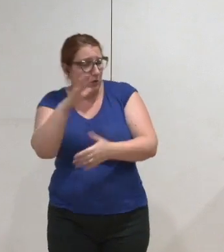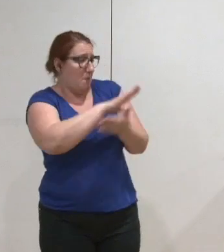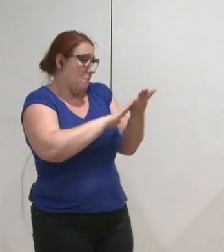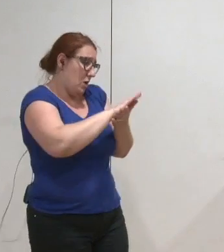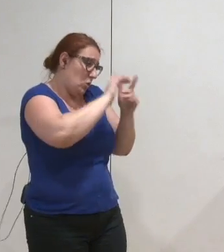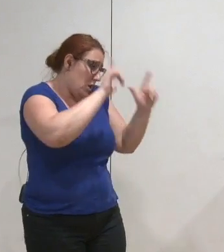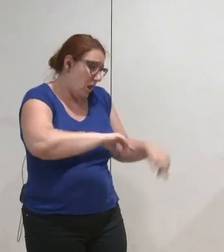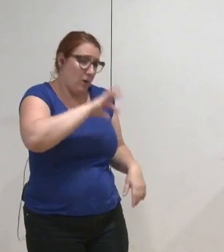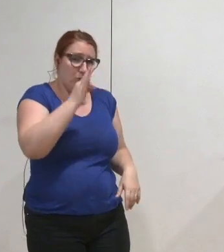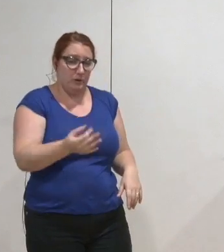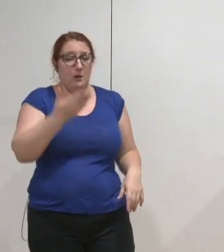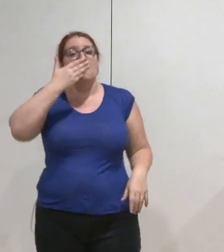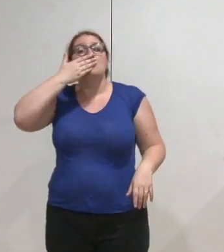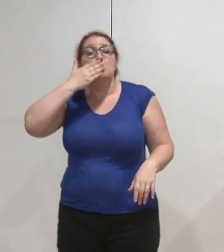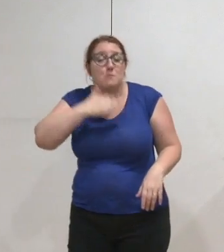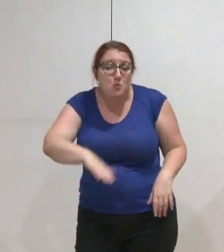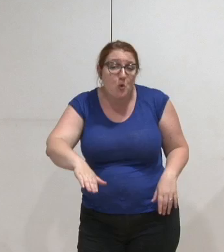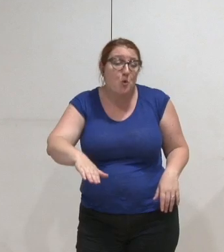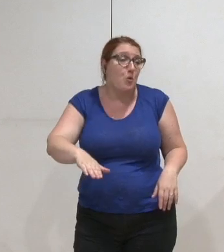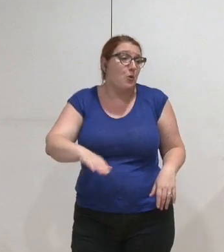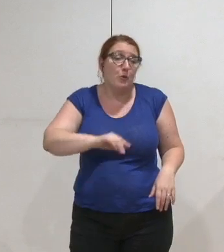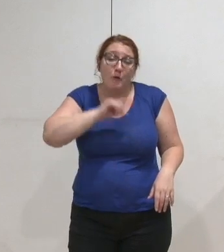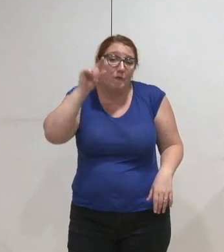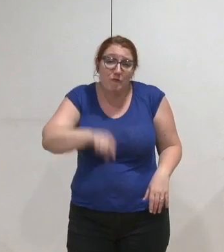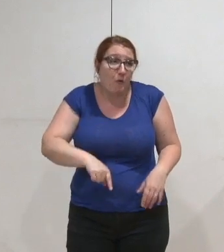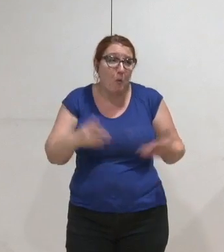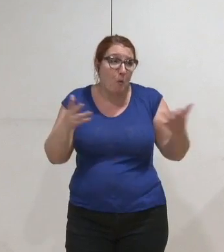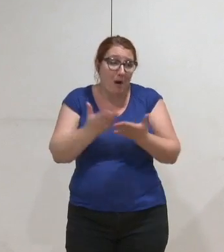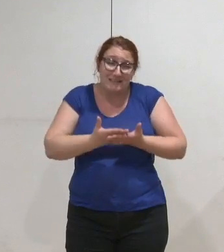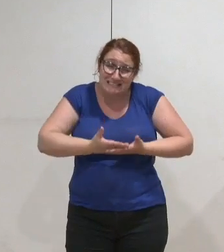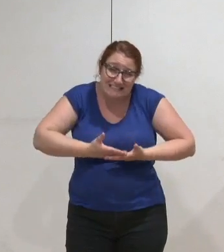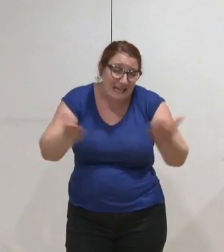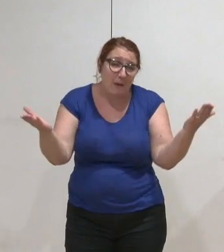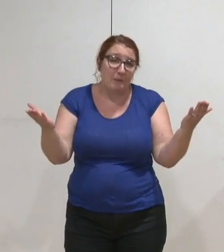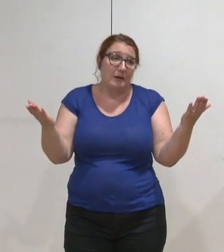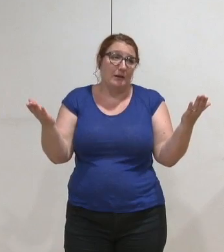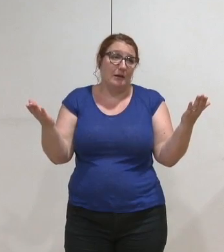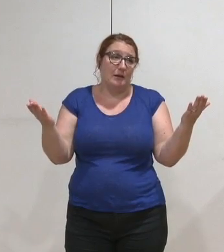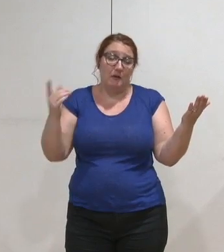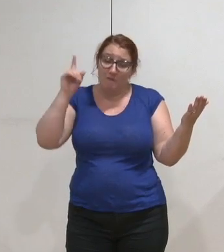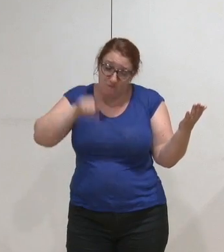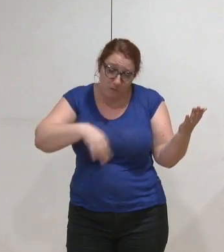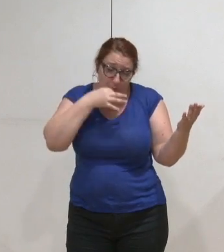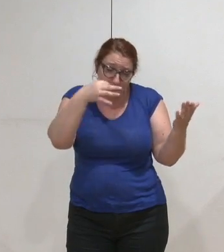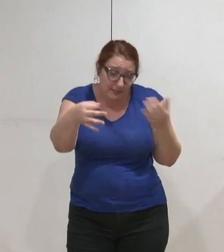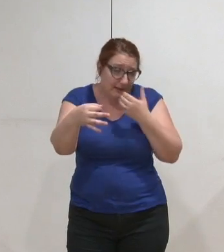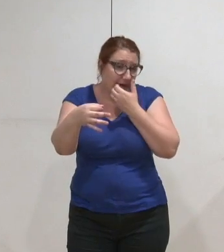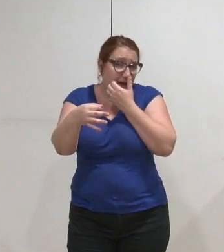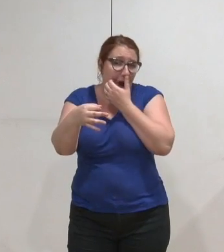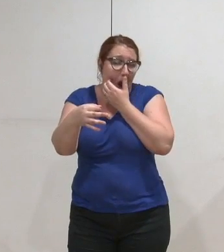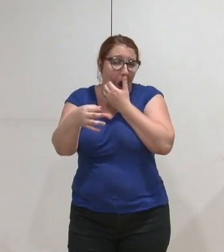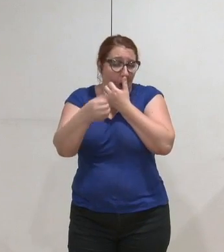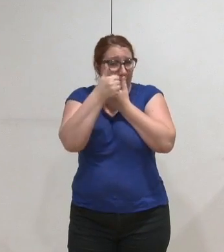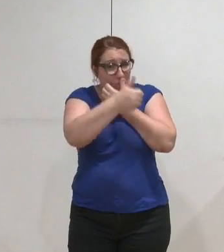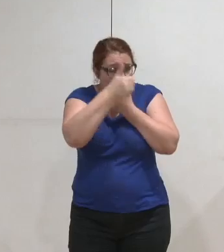et dû euh très simplement finalement dire que vous